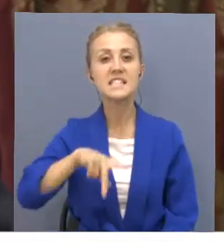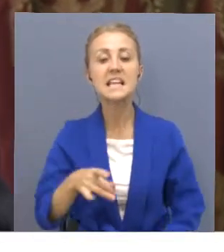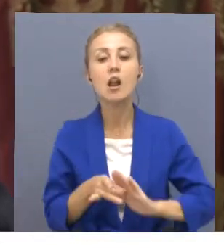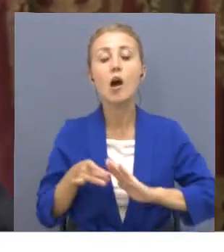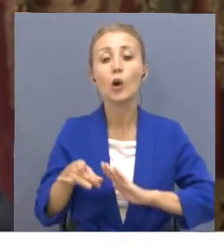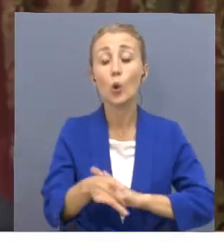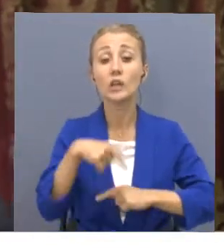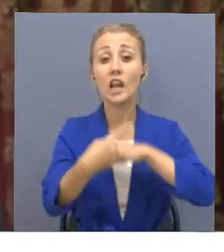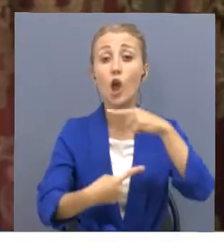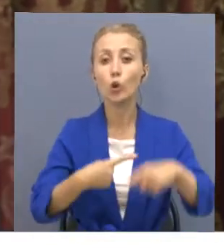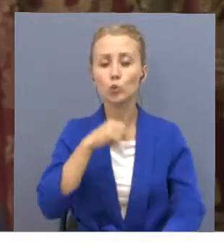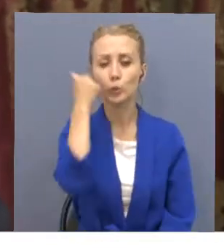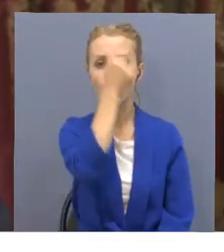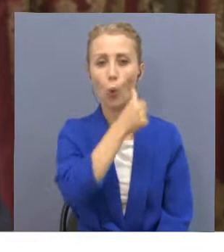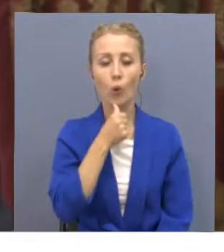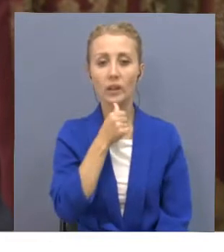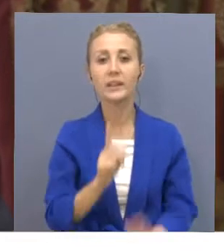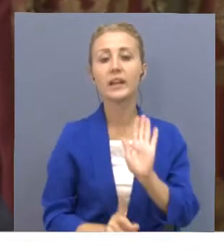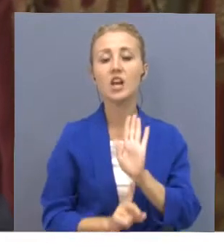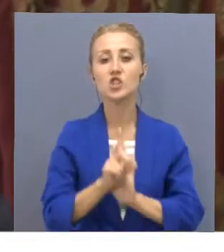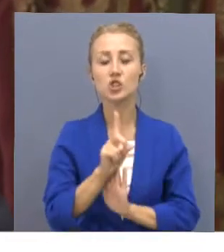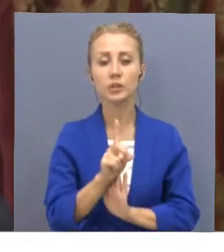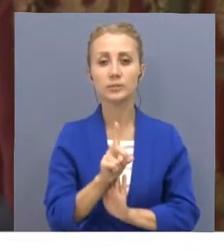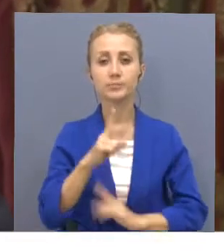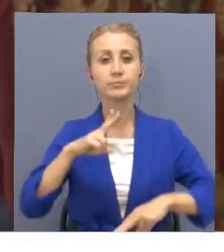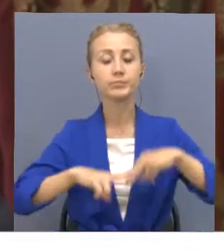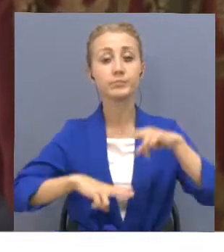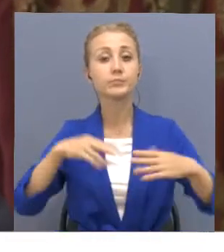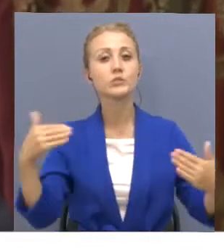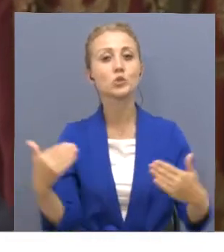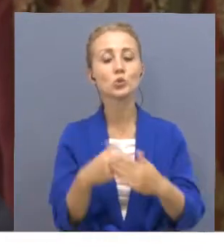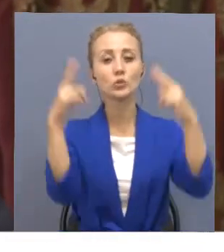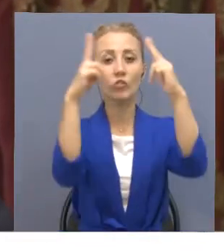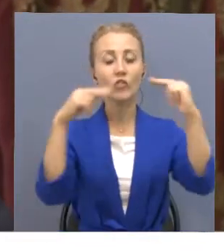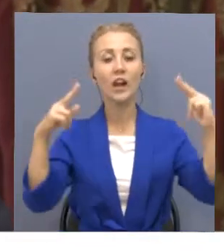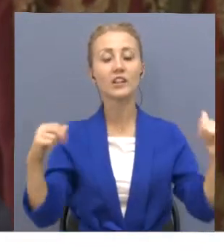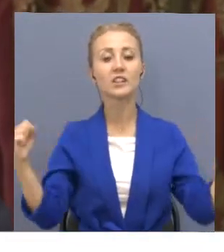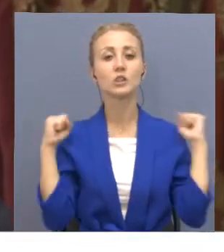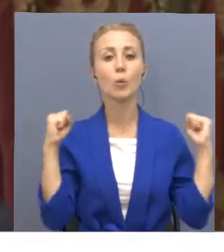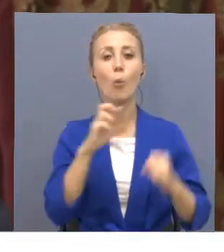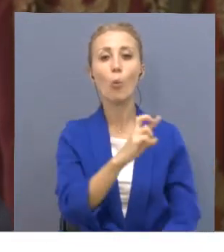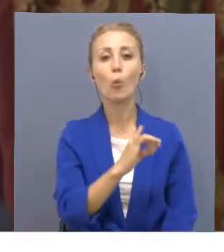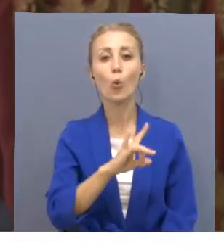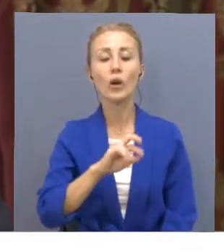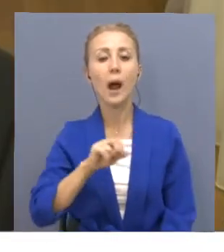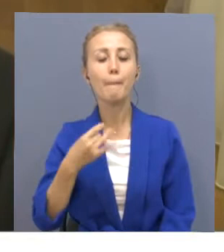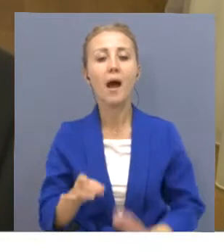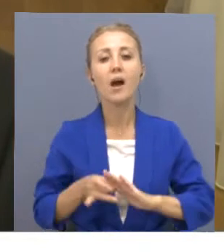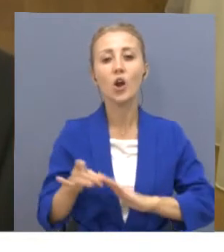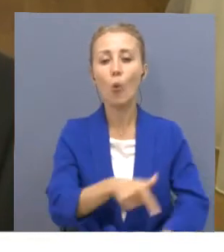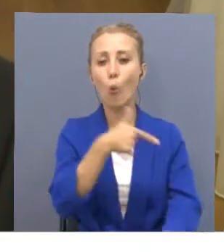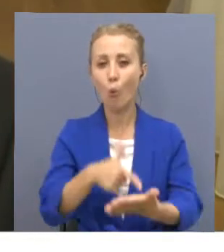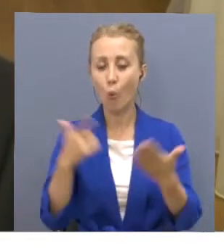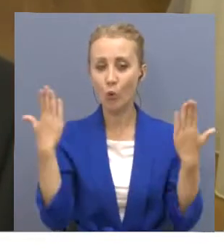В следующем году начинаем строительство нового дворца спорта в Бурабайском районе города Щучинск. В